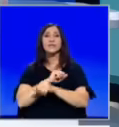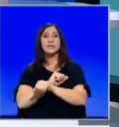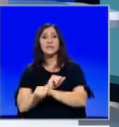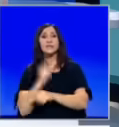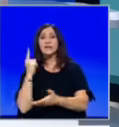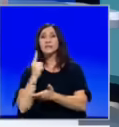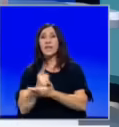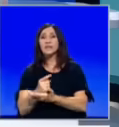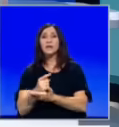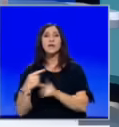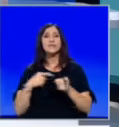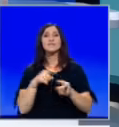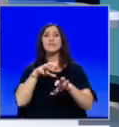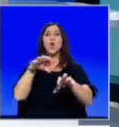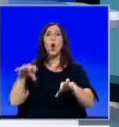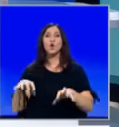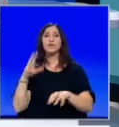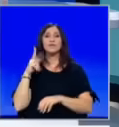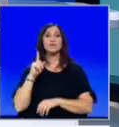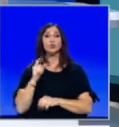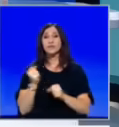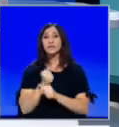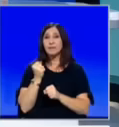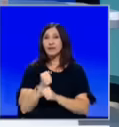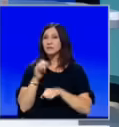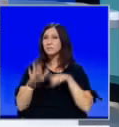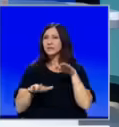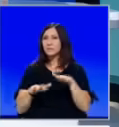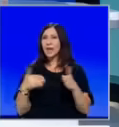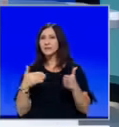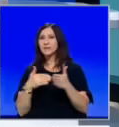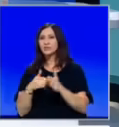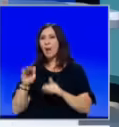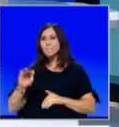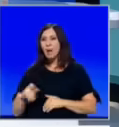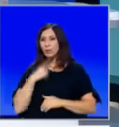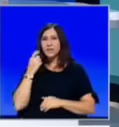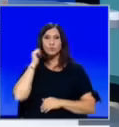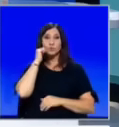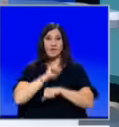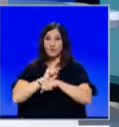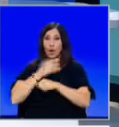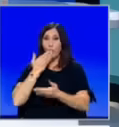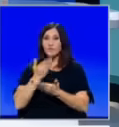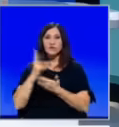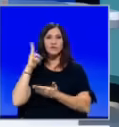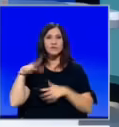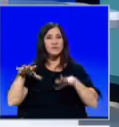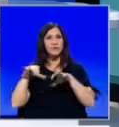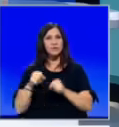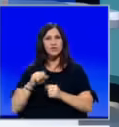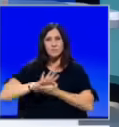ареста му е издадена от следствени органи във Франция, които се занимават с престъпления срещу малолетни. Москва веднага обяви, че френските